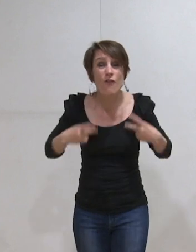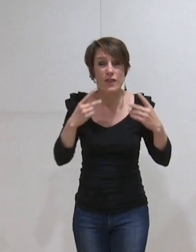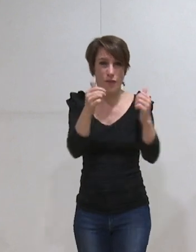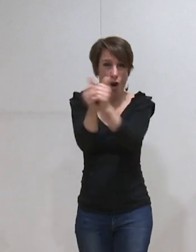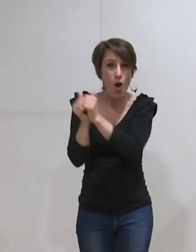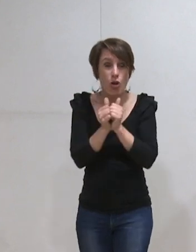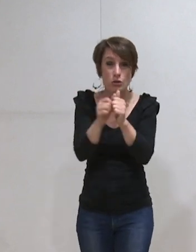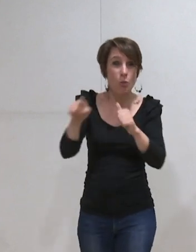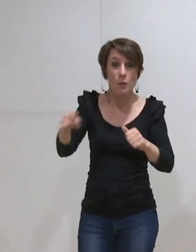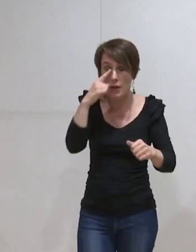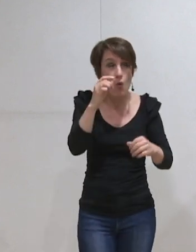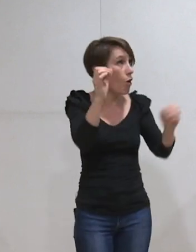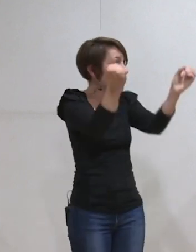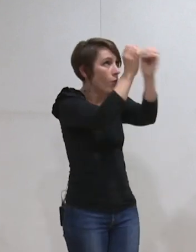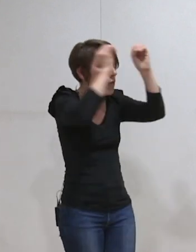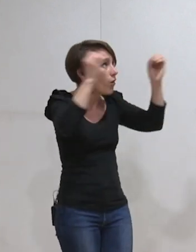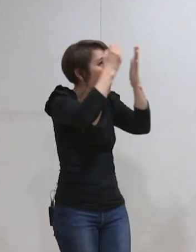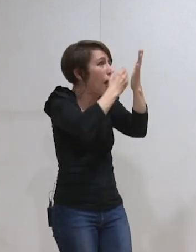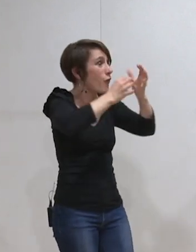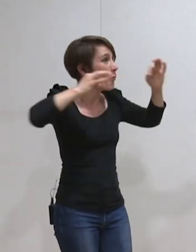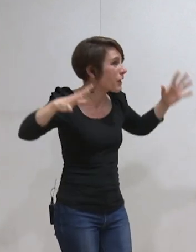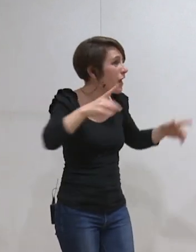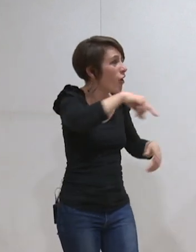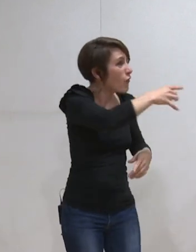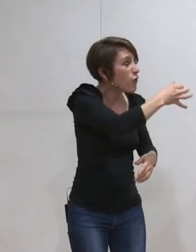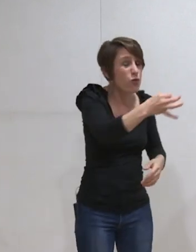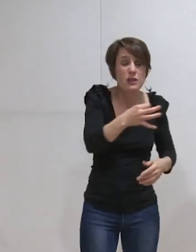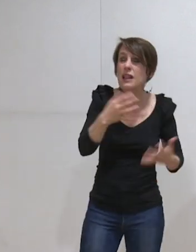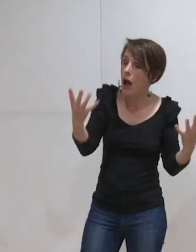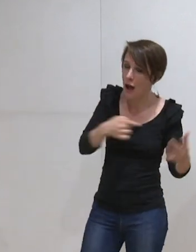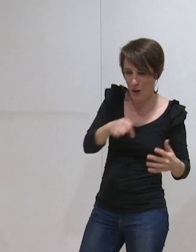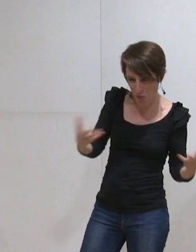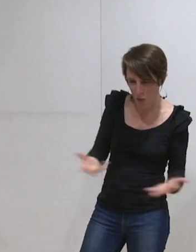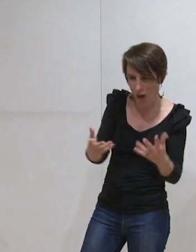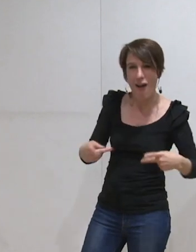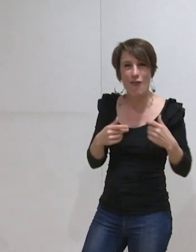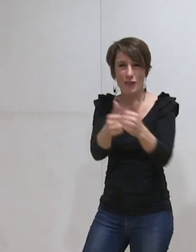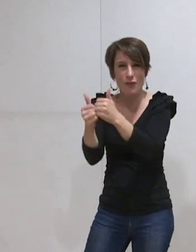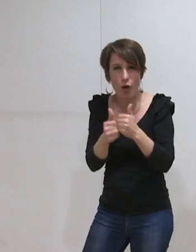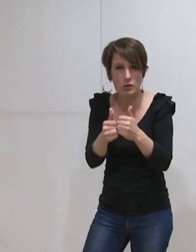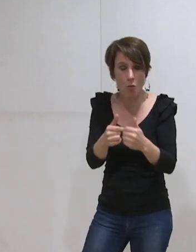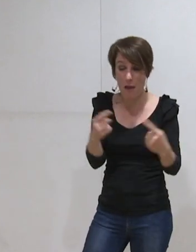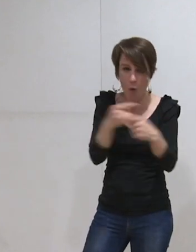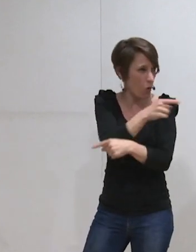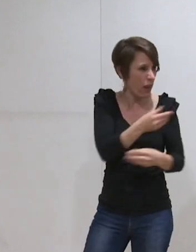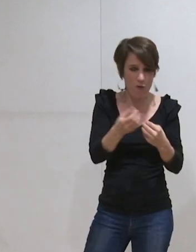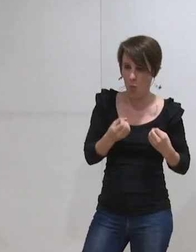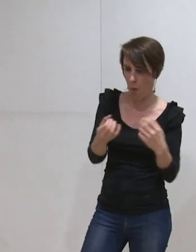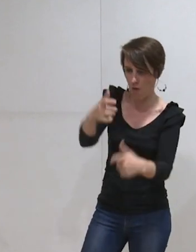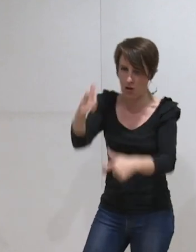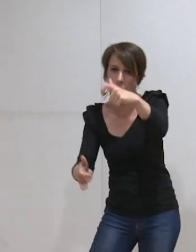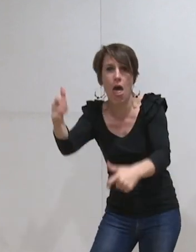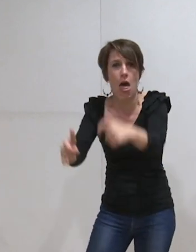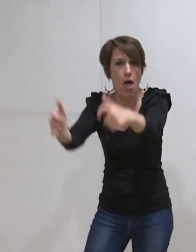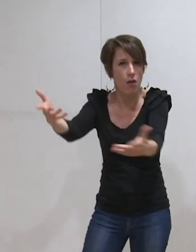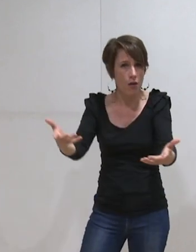comment voulez-vous vous dites nous travaillons pour le vivre ensemble mais vous les fragilisez vous les mettez dans l'incertitude et c'est ce sont des politiques